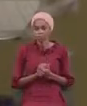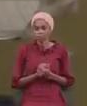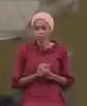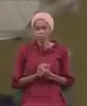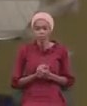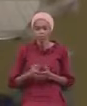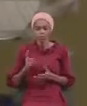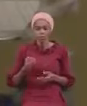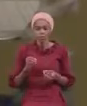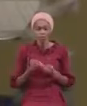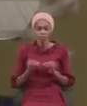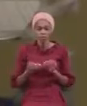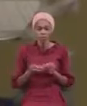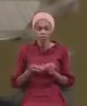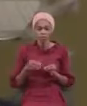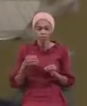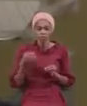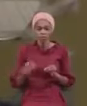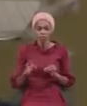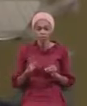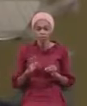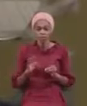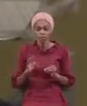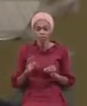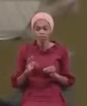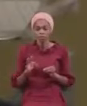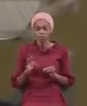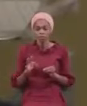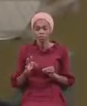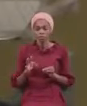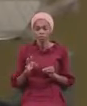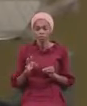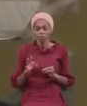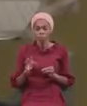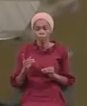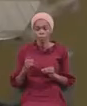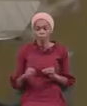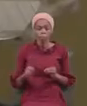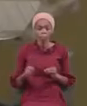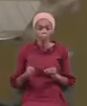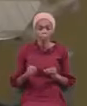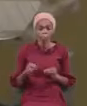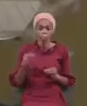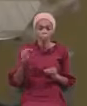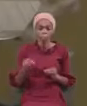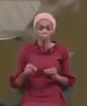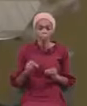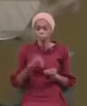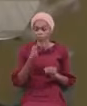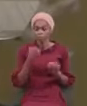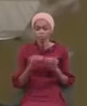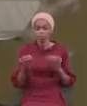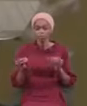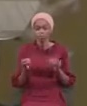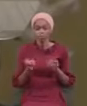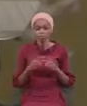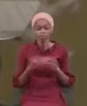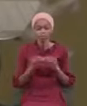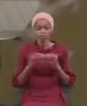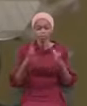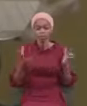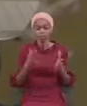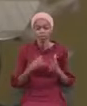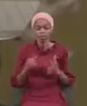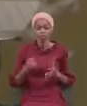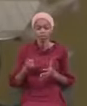beaucoup la tendance pour eu des pour faire des erreurs pas l'oubli était là Dieu avait